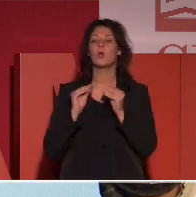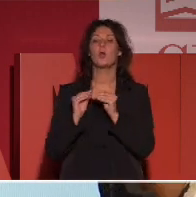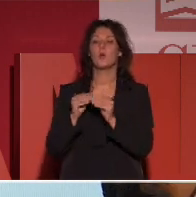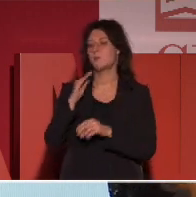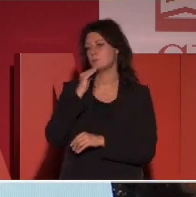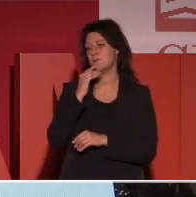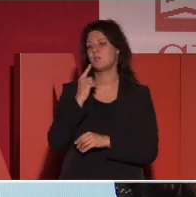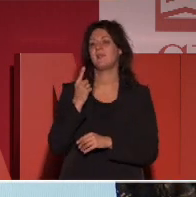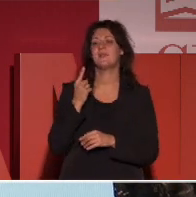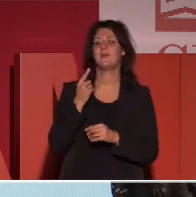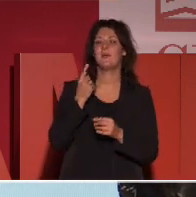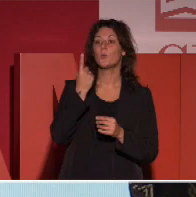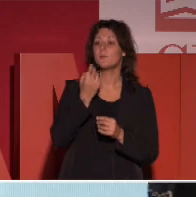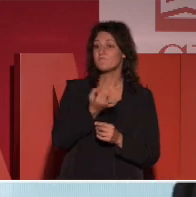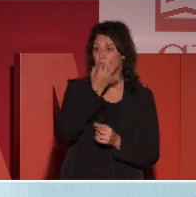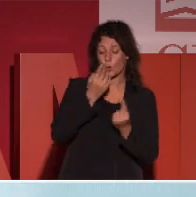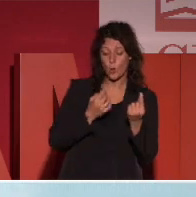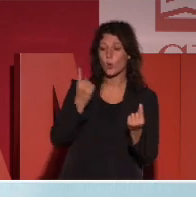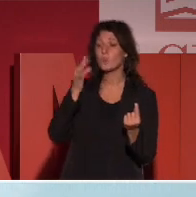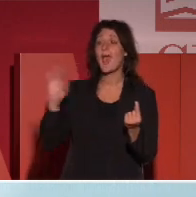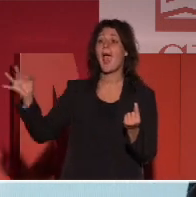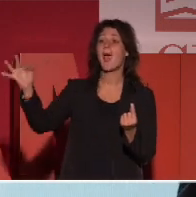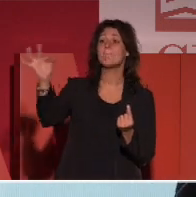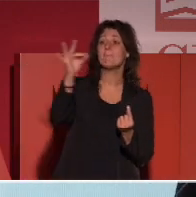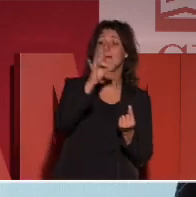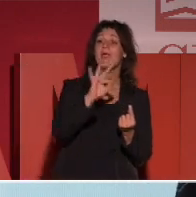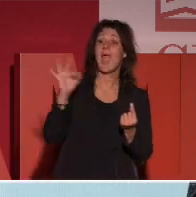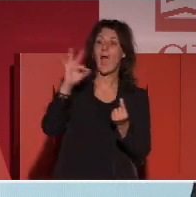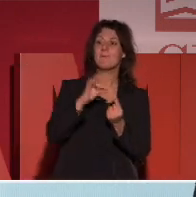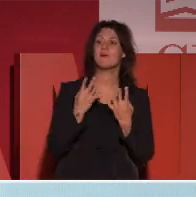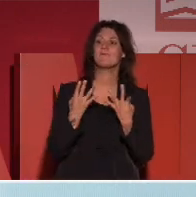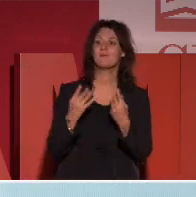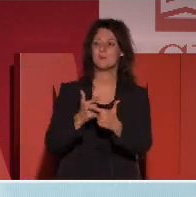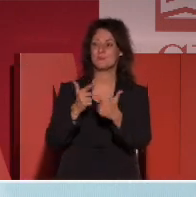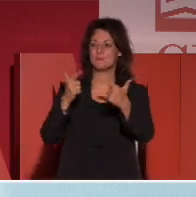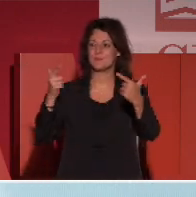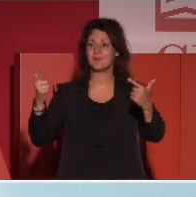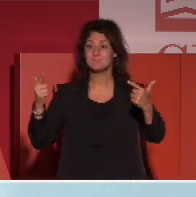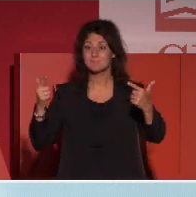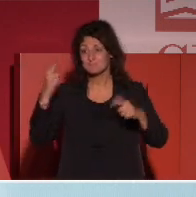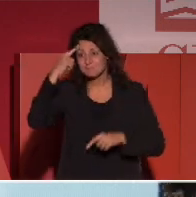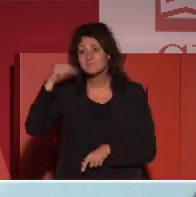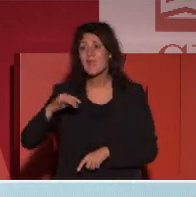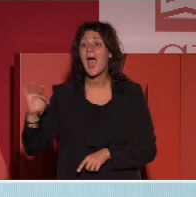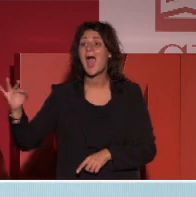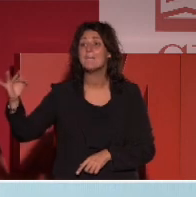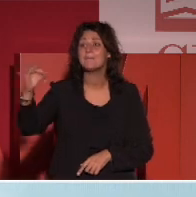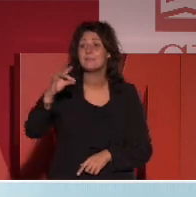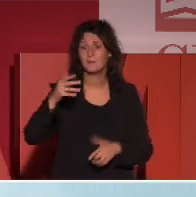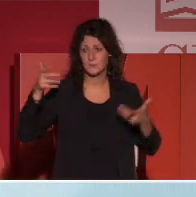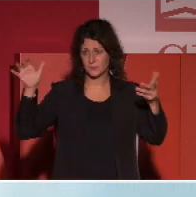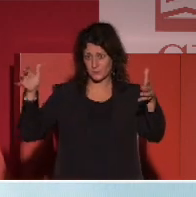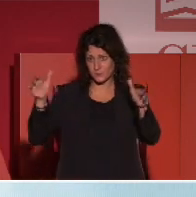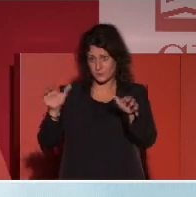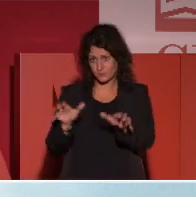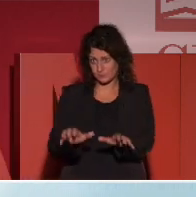se le api sono poche ahimè le api stanno diventando sempre più poche quindi la nostra responsabilità nei confronti del pianeta e fare attenzione